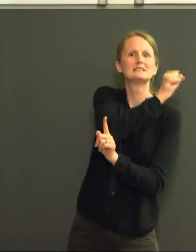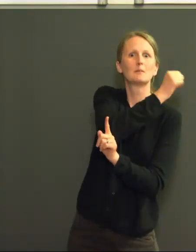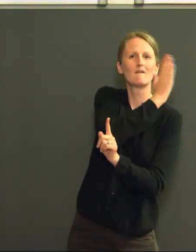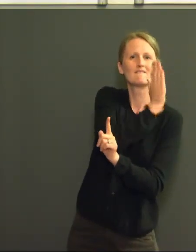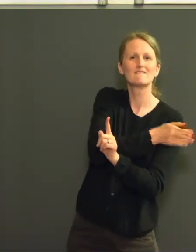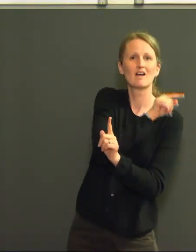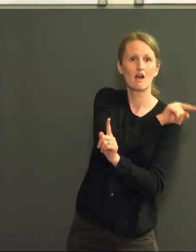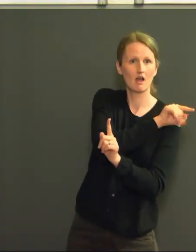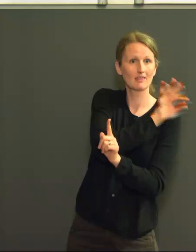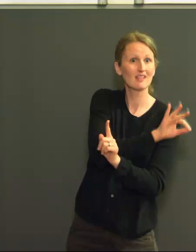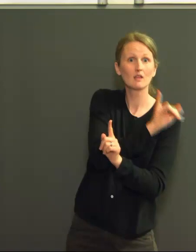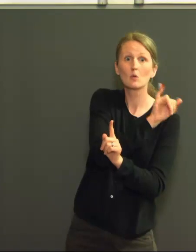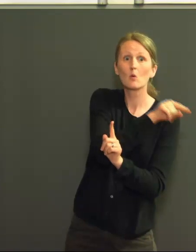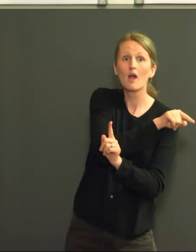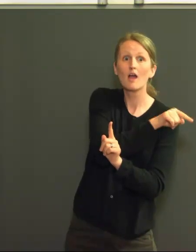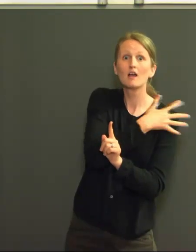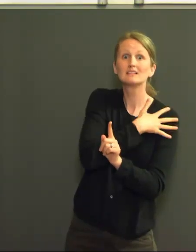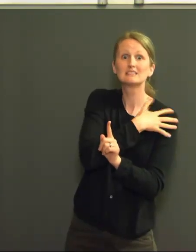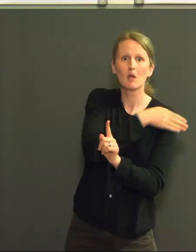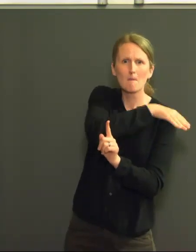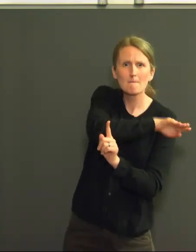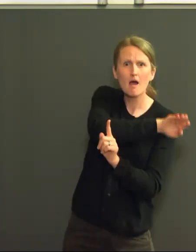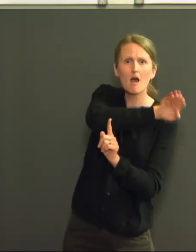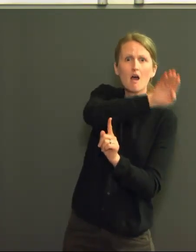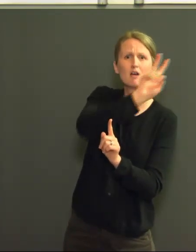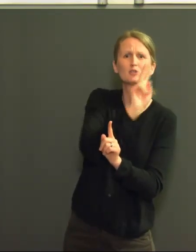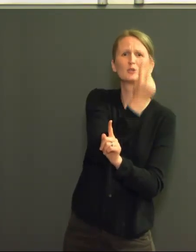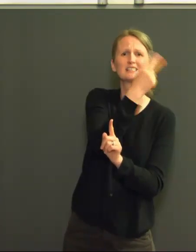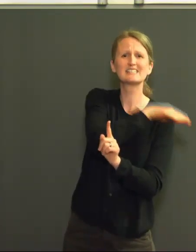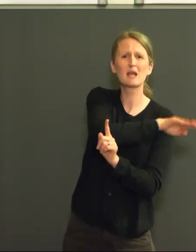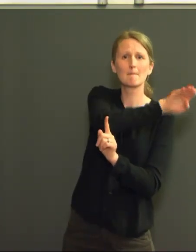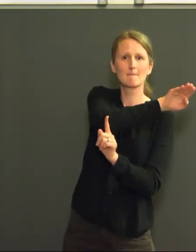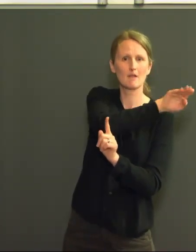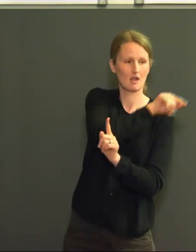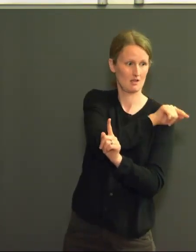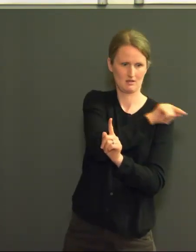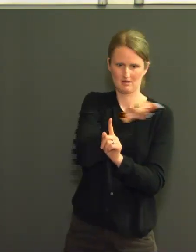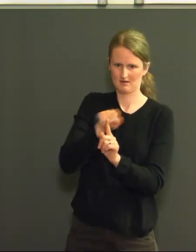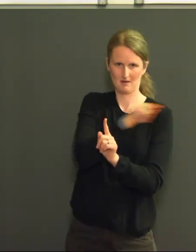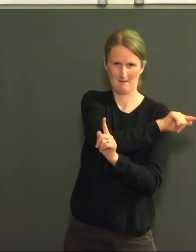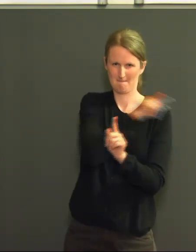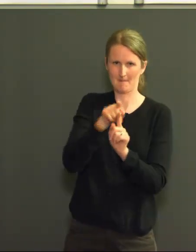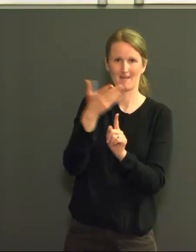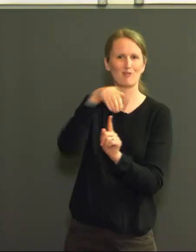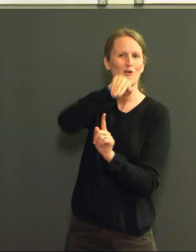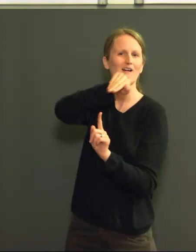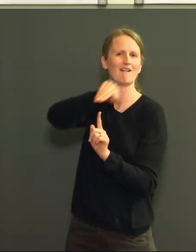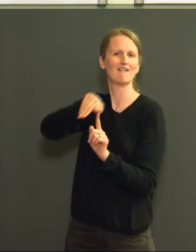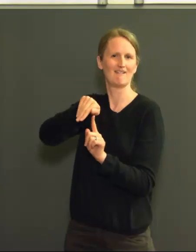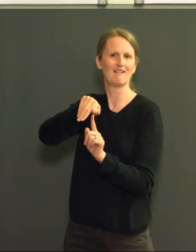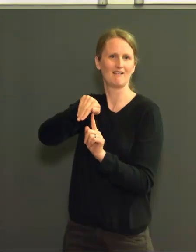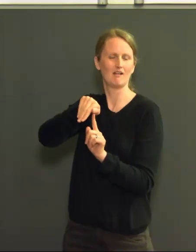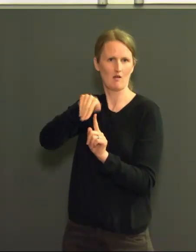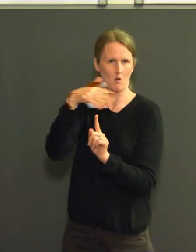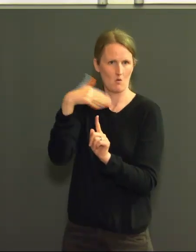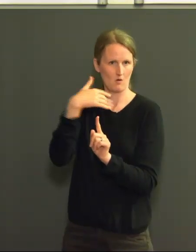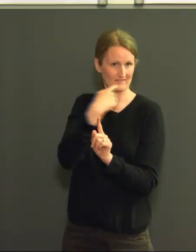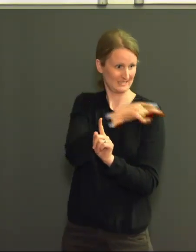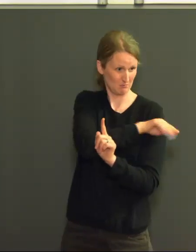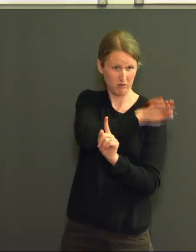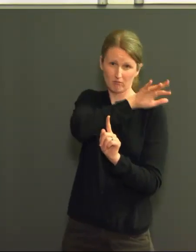liée à la deuxième vague, mais donc il y a maintenant de très nombreux mois qu'on n'a plus connu une telle situation favorable